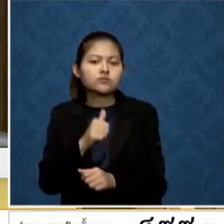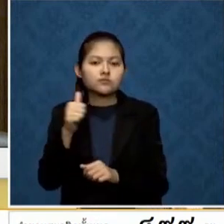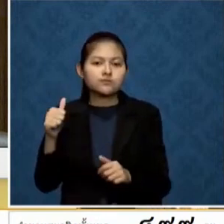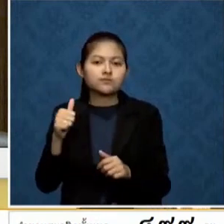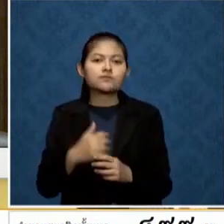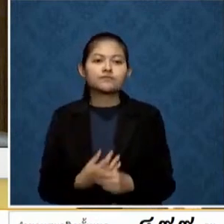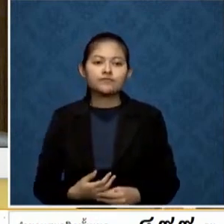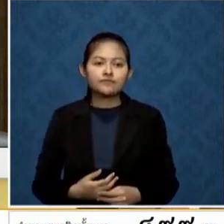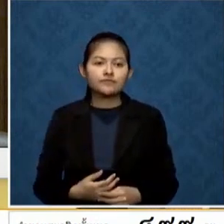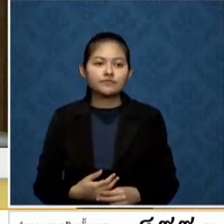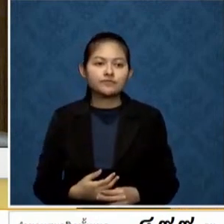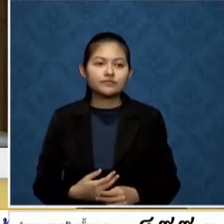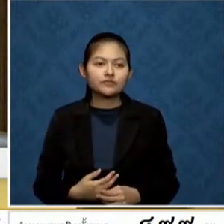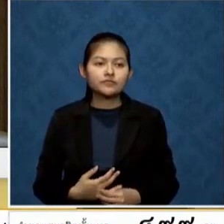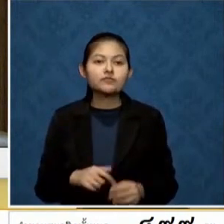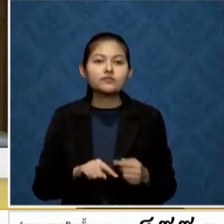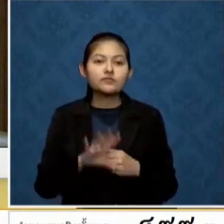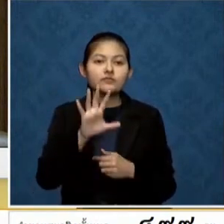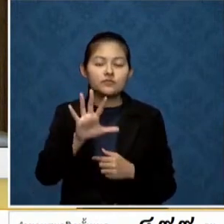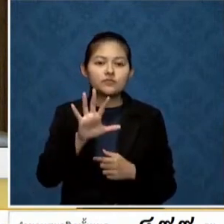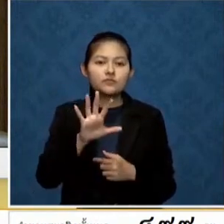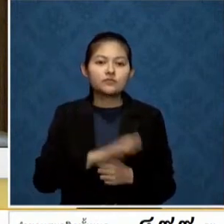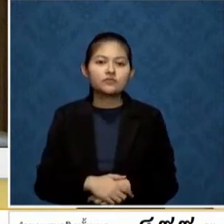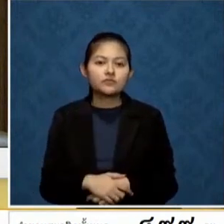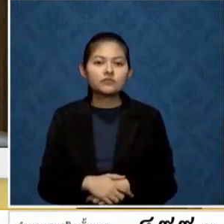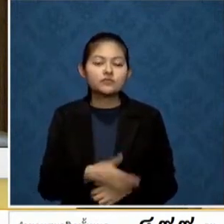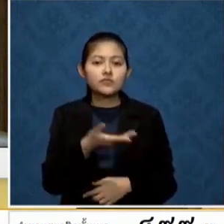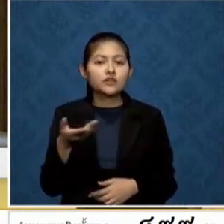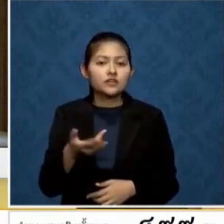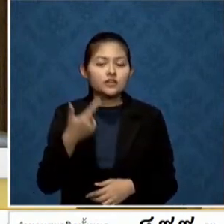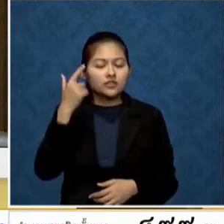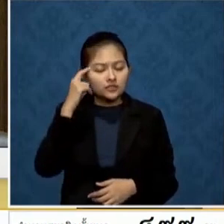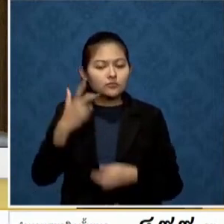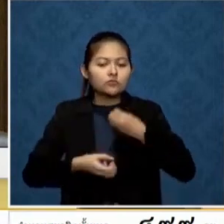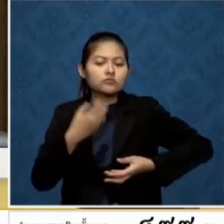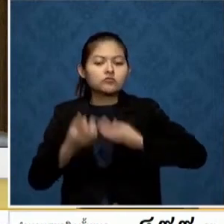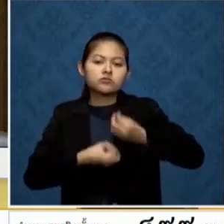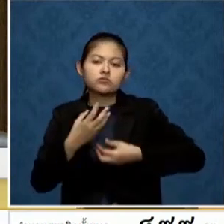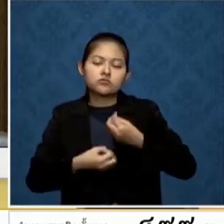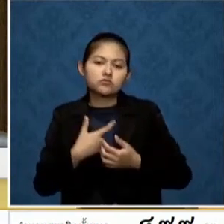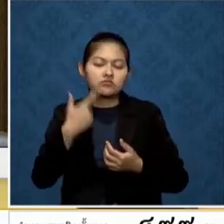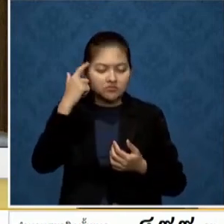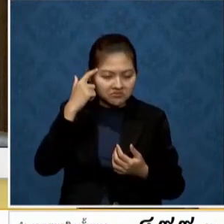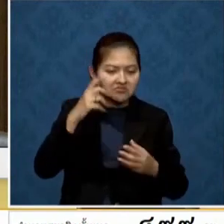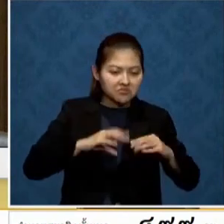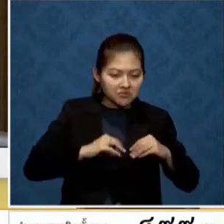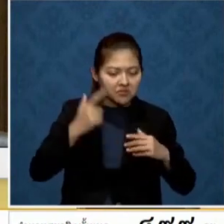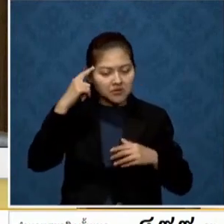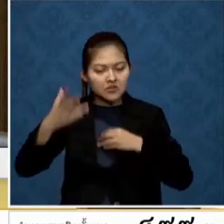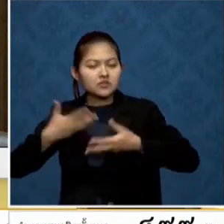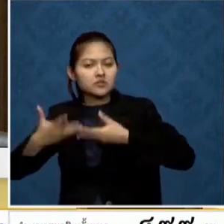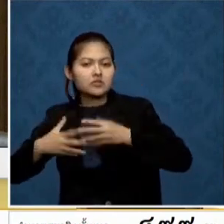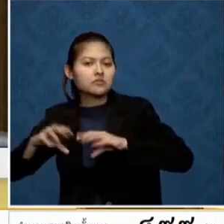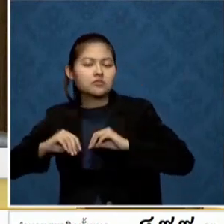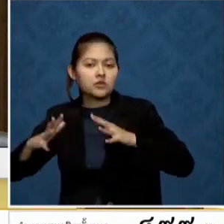สบายมาสู่ประเด็นข้อที่ 5ครับเป็นประเด็นที่หลายท่านก็ได้แสดงความเห็นแล้วก็ความไม่เห็นด้วยไว้นะครับคือเรื่องของกระทุก